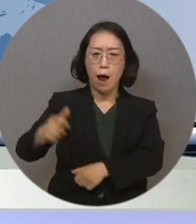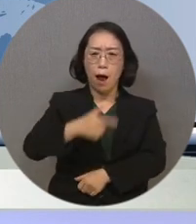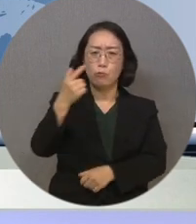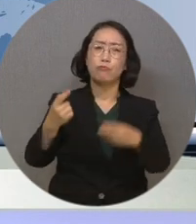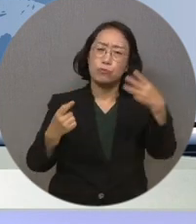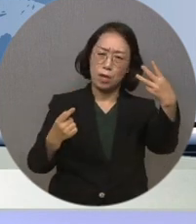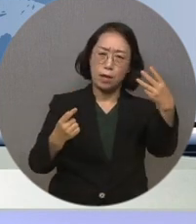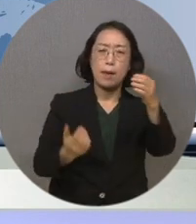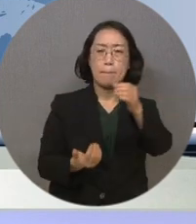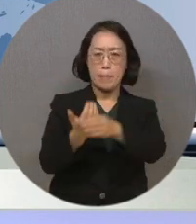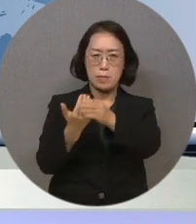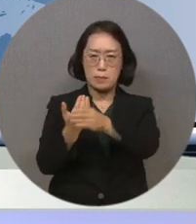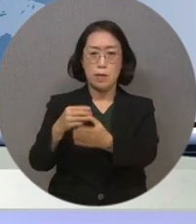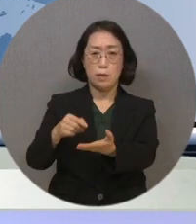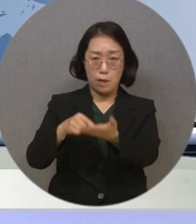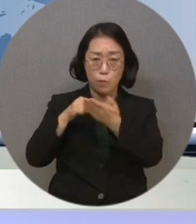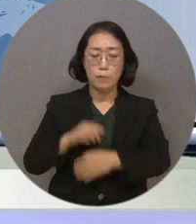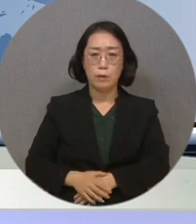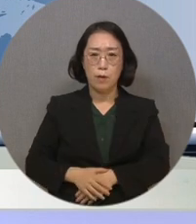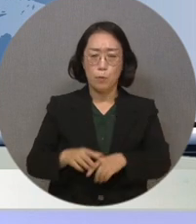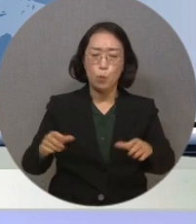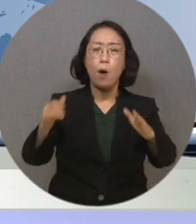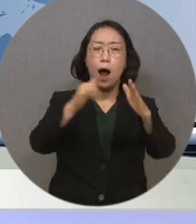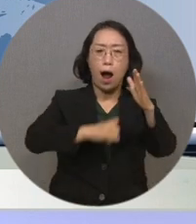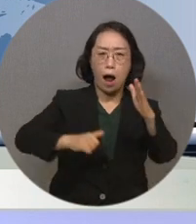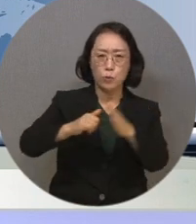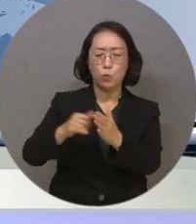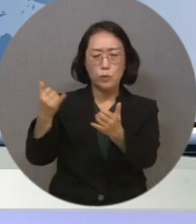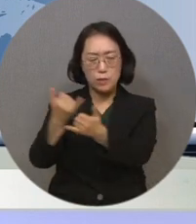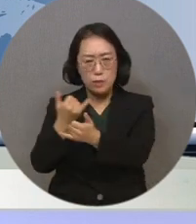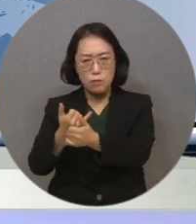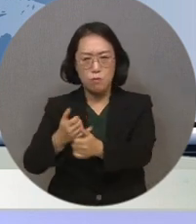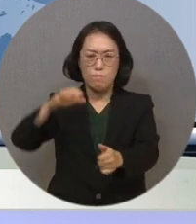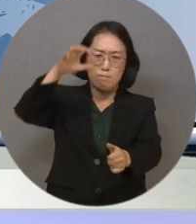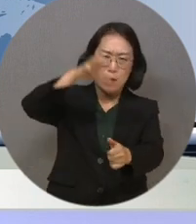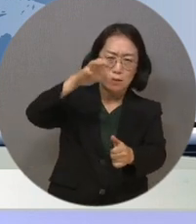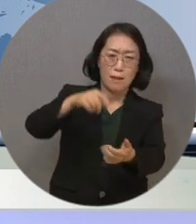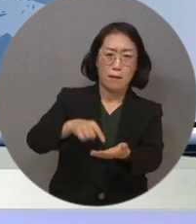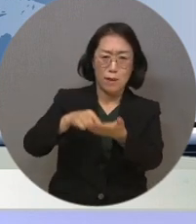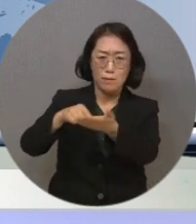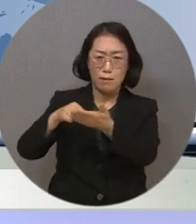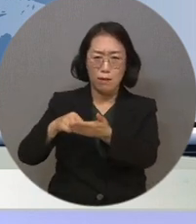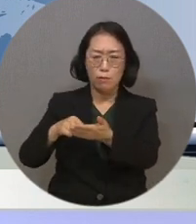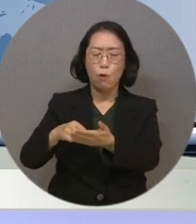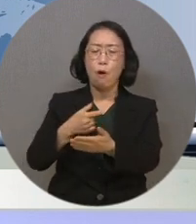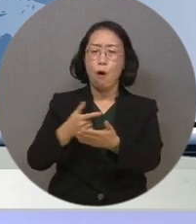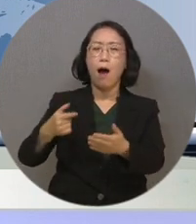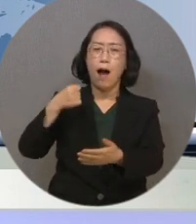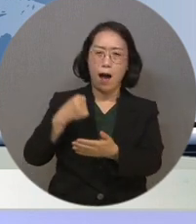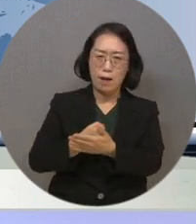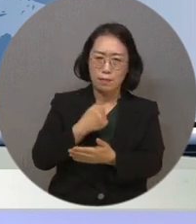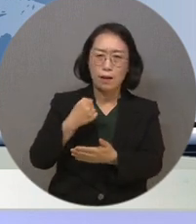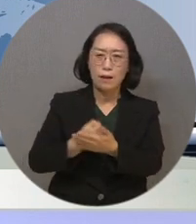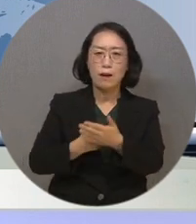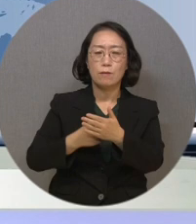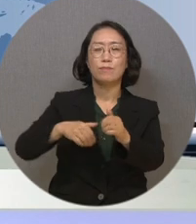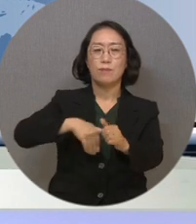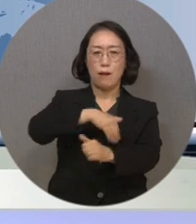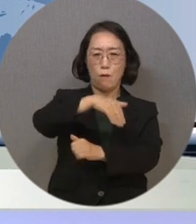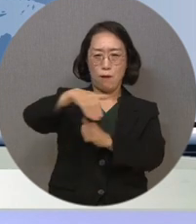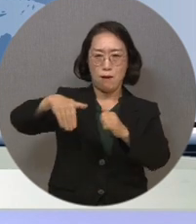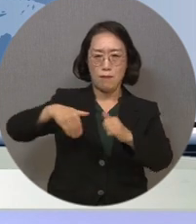꼴로 발생했습니다. 주로 가족이나 친인척에 의해 발생한 것이어서 더욱 안타까움의 목소리가 나오고